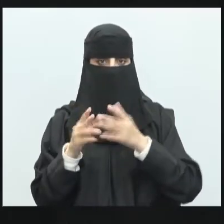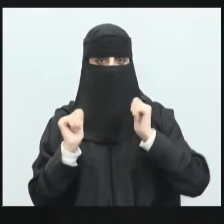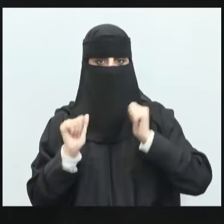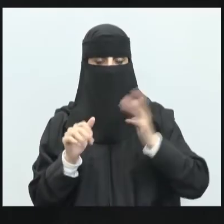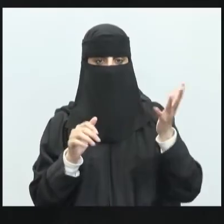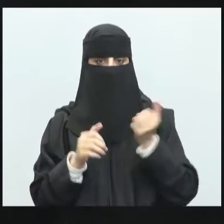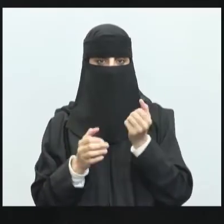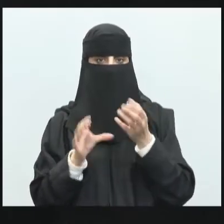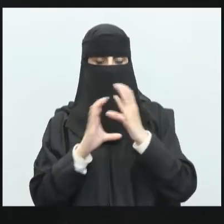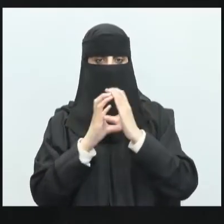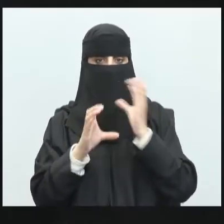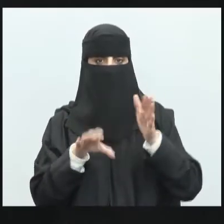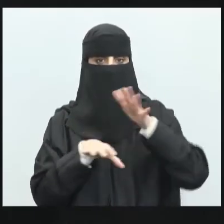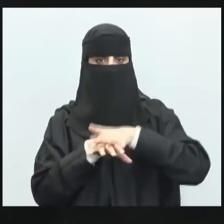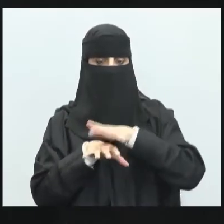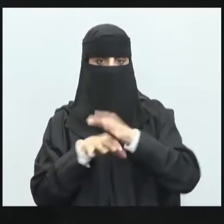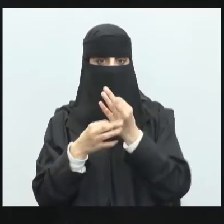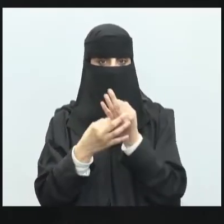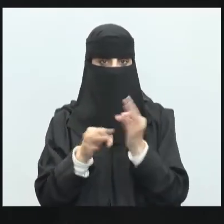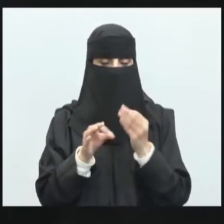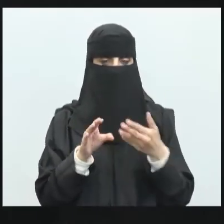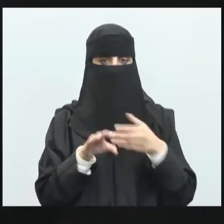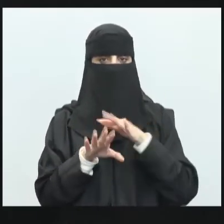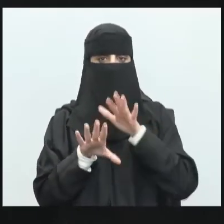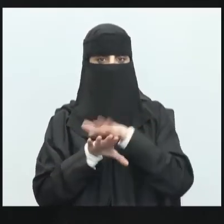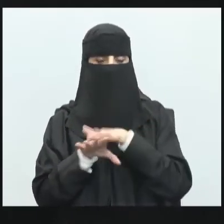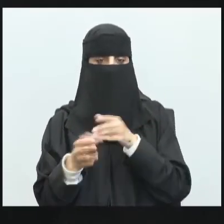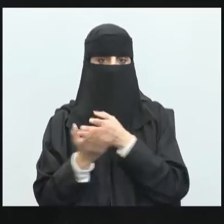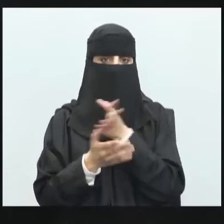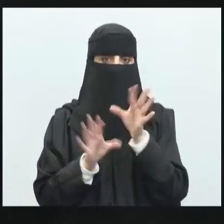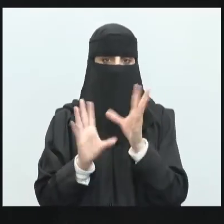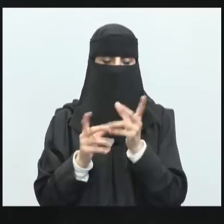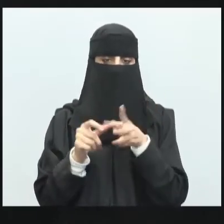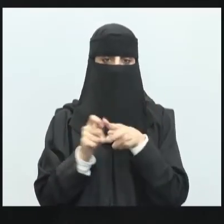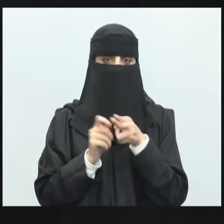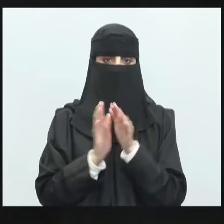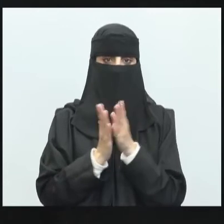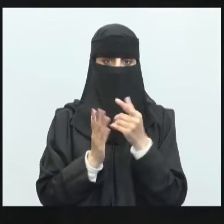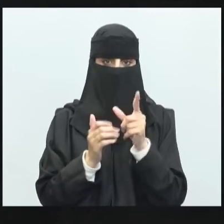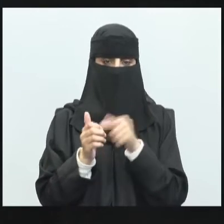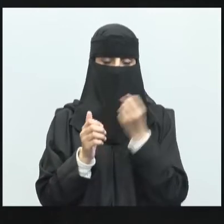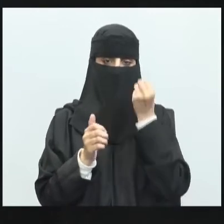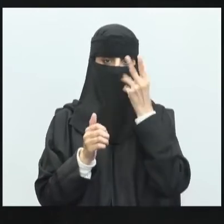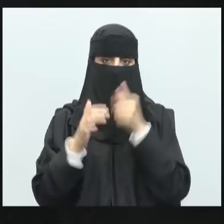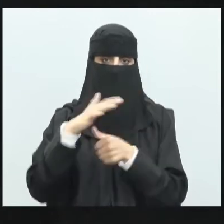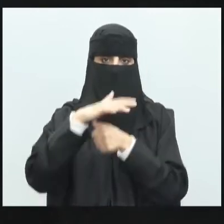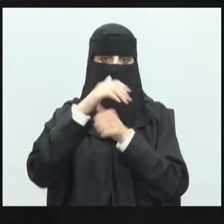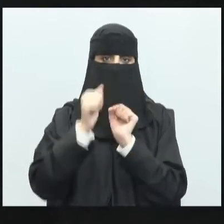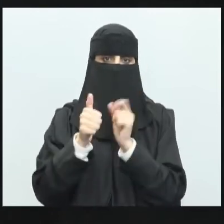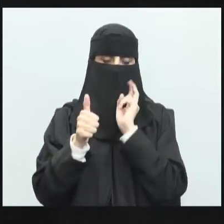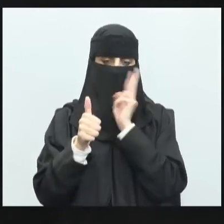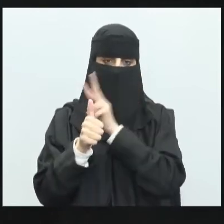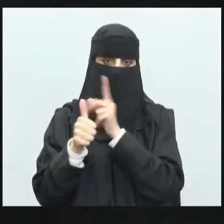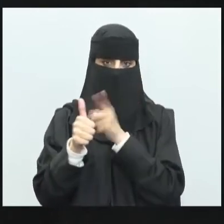ان تكون عنوانا لهذه الفكره ما كتبناه على الشاشه تنظيم المدرسه